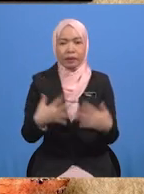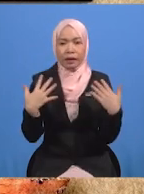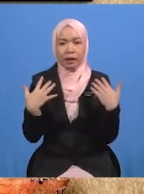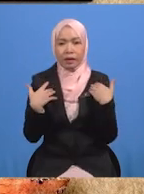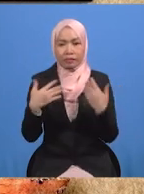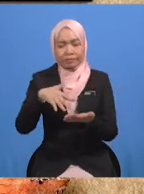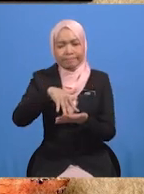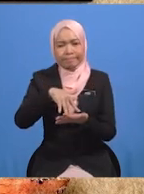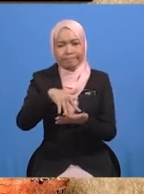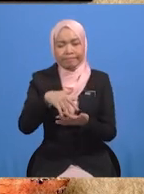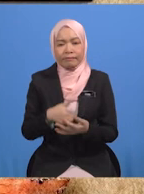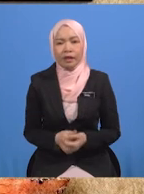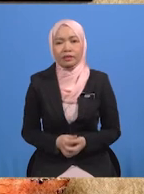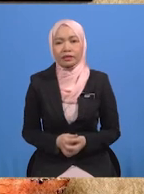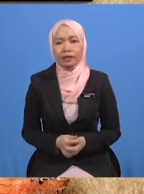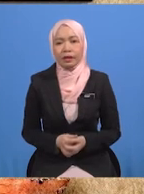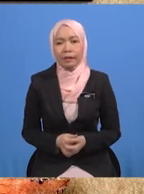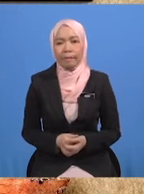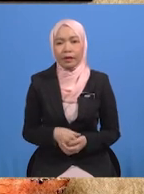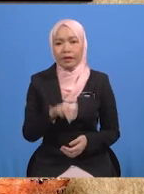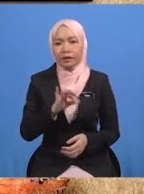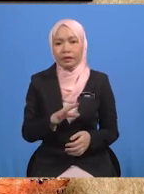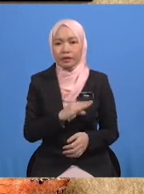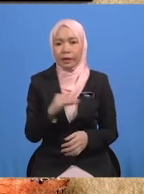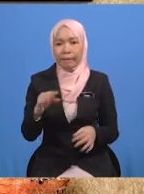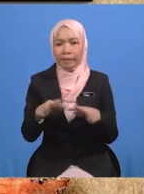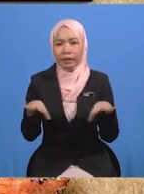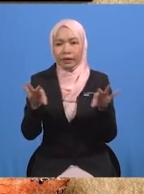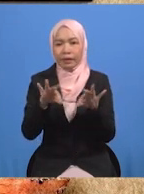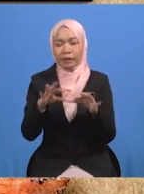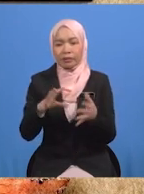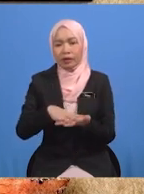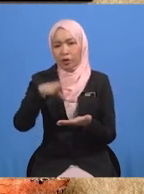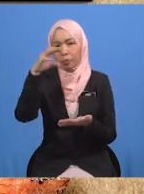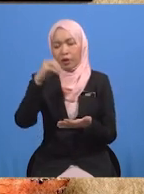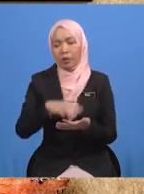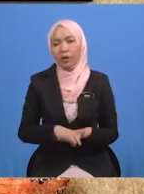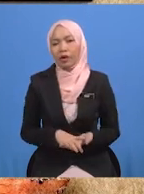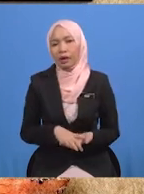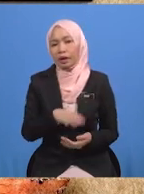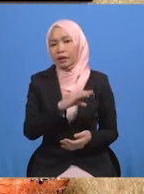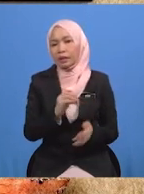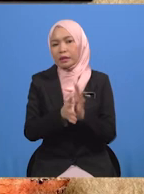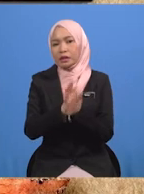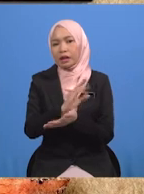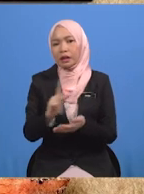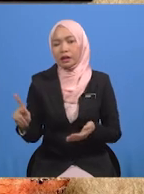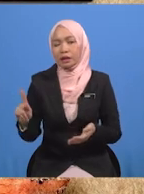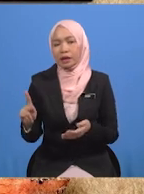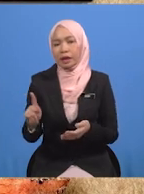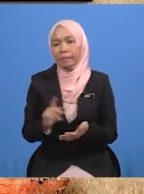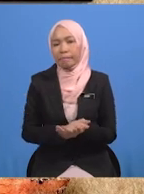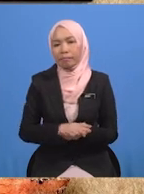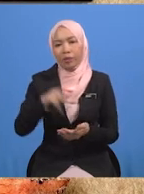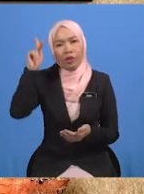kemewahan. Perebutan kuasa antara anggota keluarga juga menyebabkan suasana politik